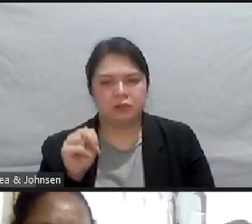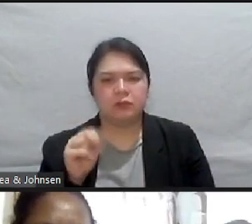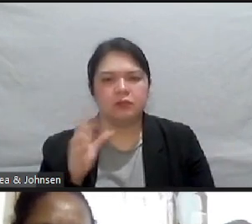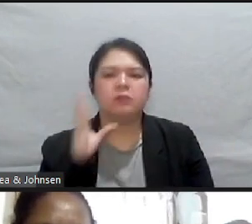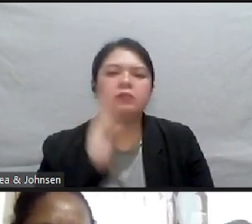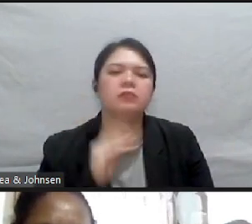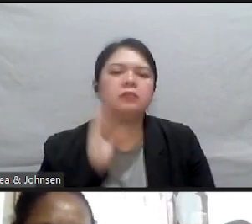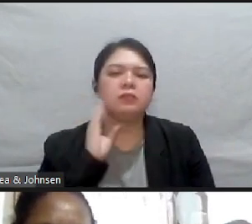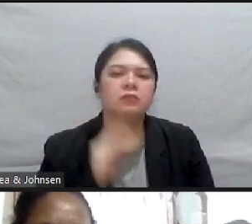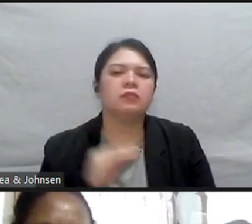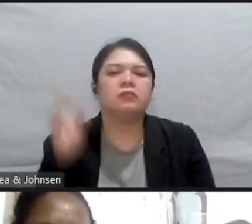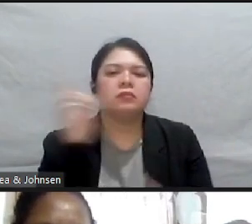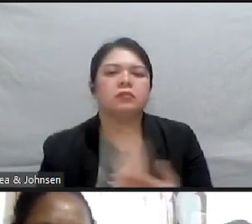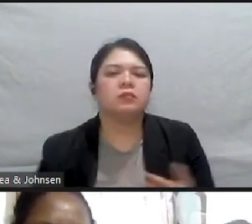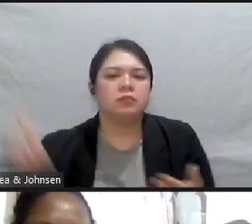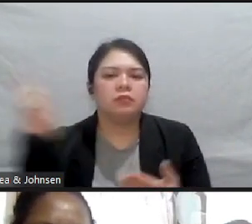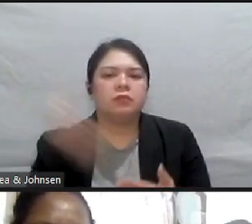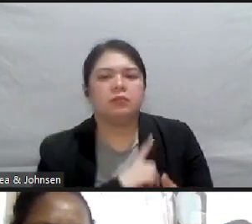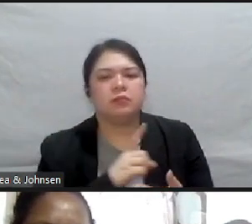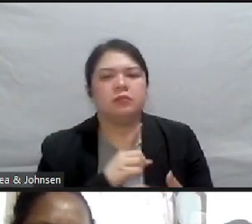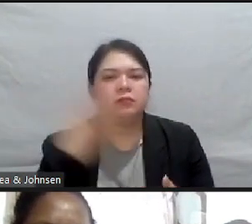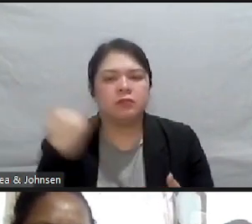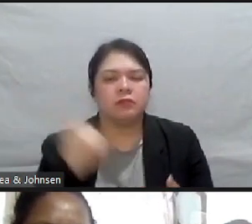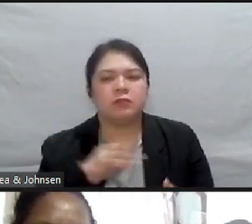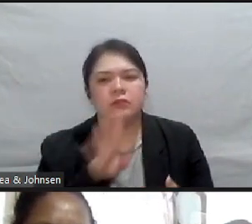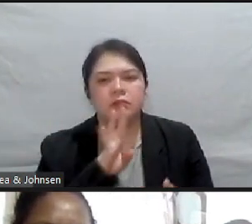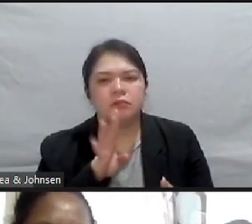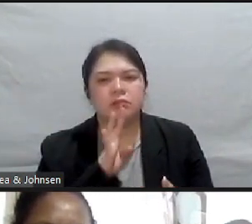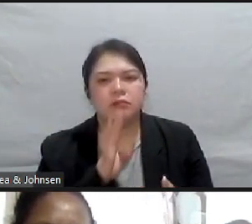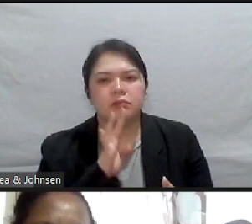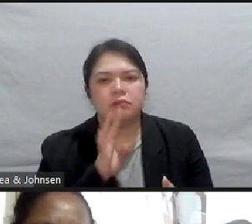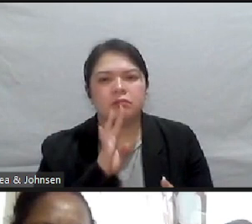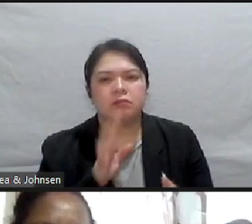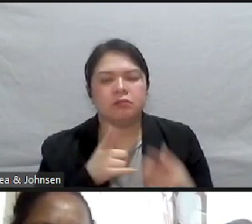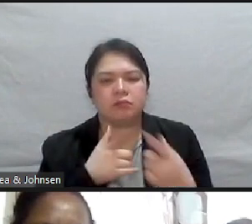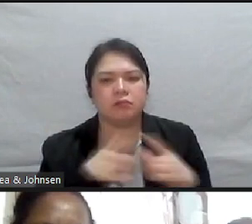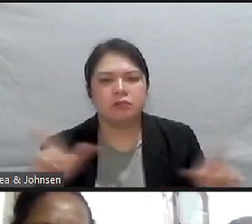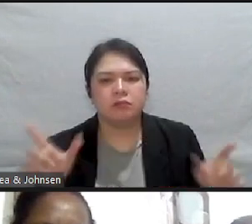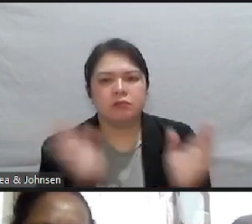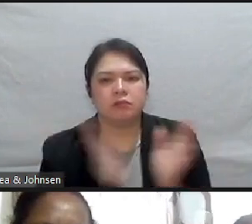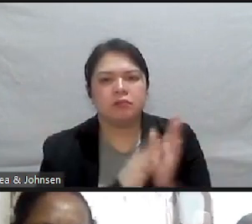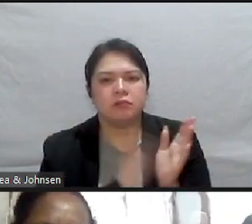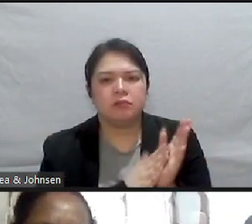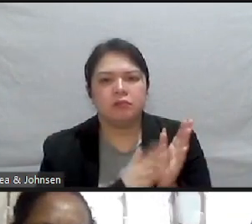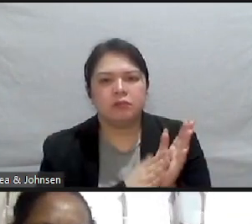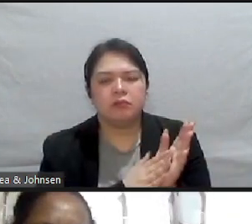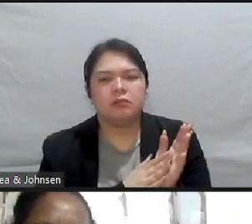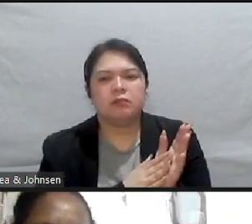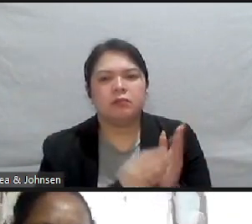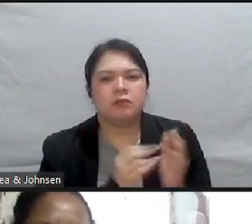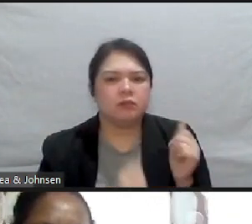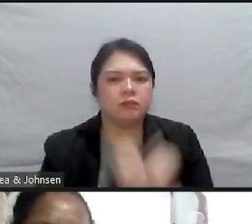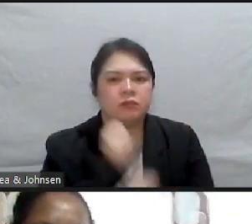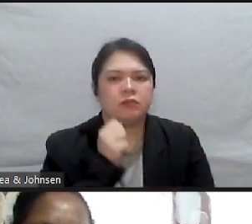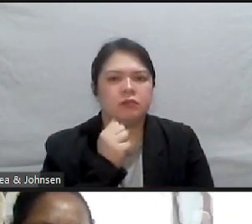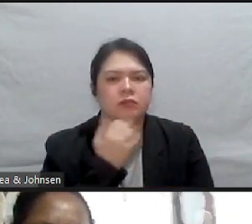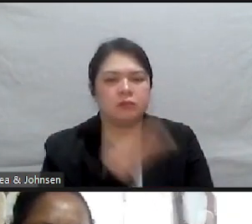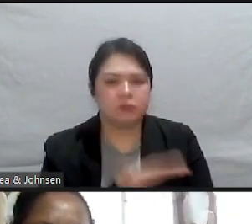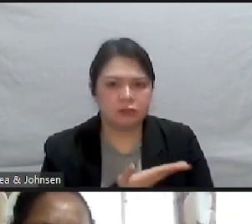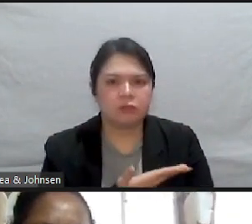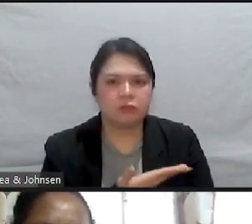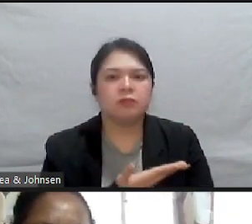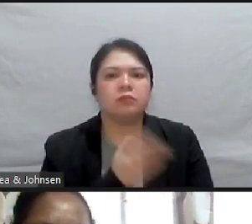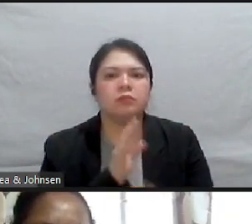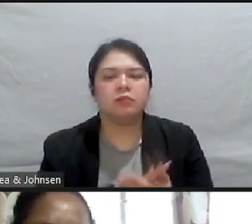ng diskriminasyon dahil sa pagsasalita ng kanilang wika sa paaralan, karamihan sa kanila ay napilitan na matuto